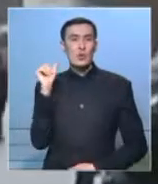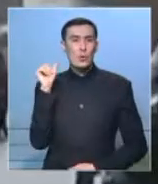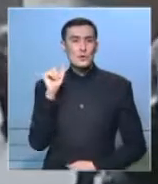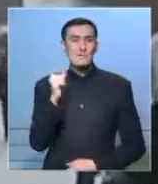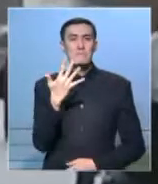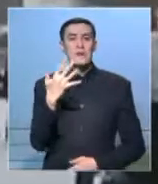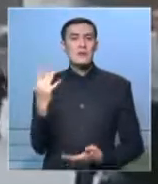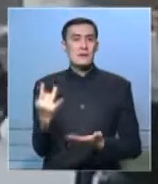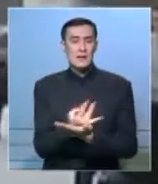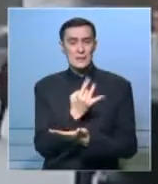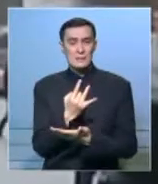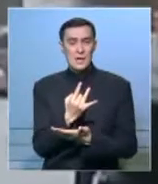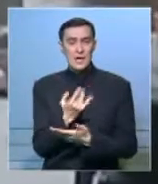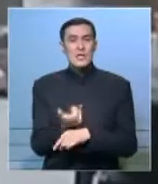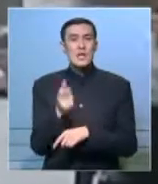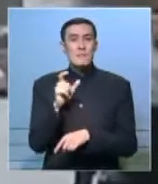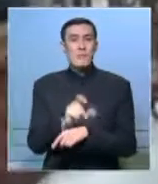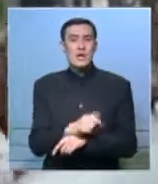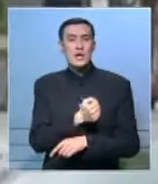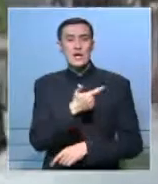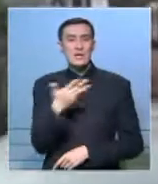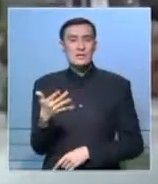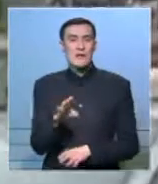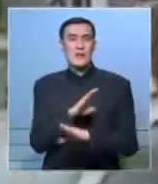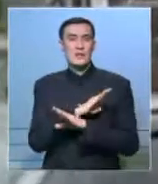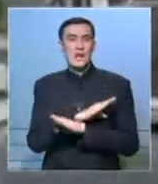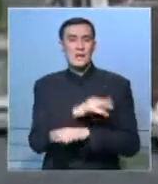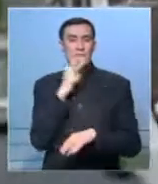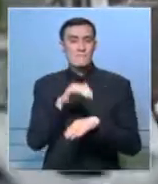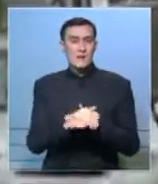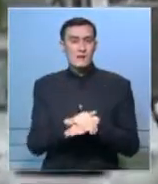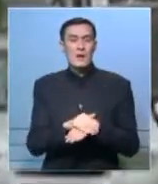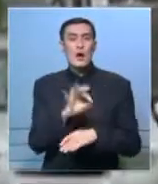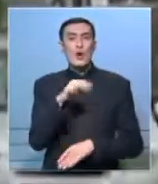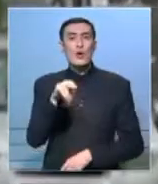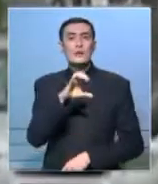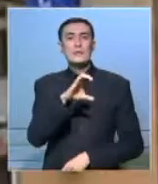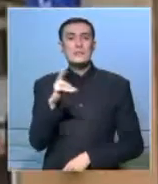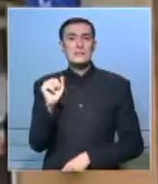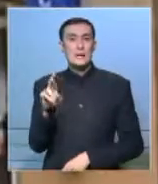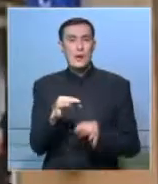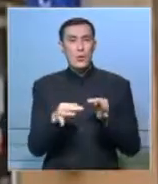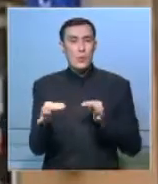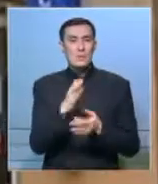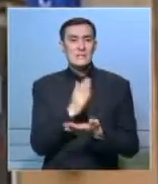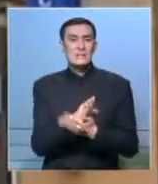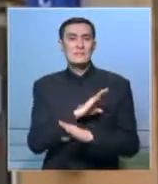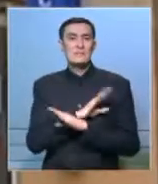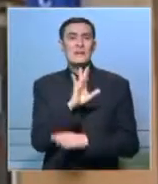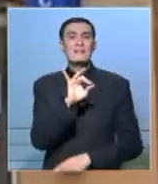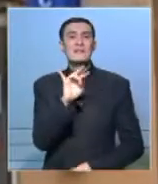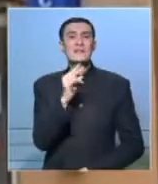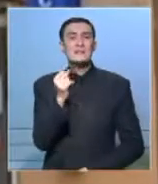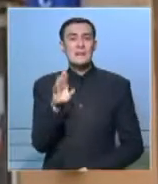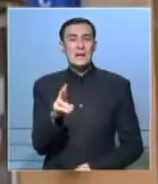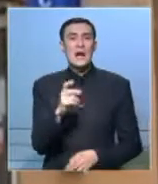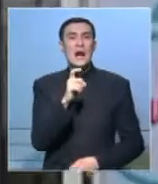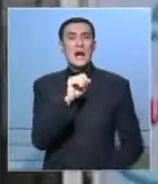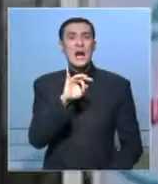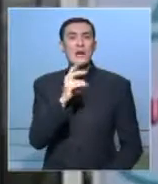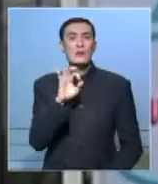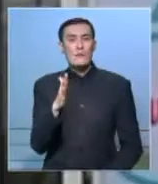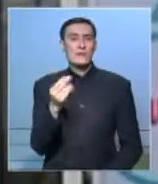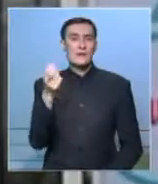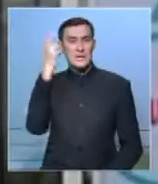показатель в 5 раз. Наибольшее количество летальных случаев зафиксировано в Одесской области. Есть жертвы в Винницкой области, а также в Харькове